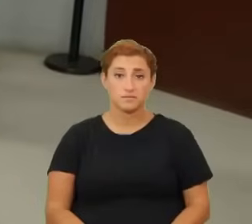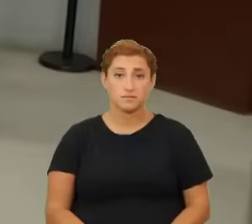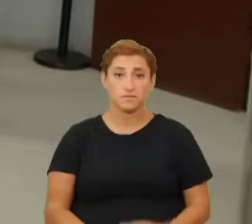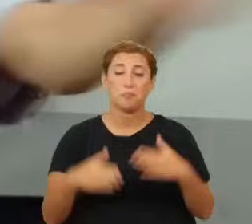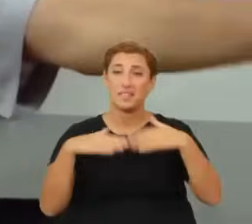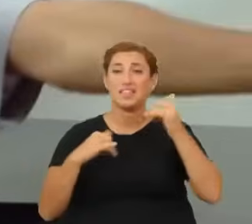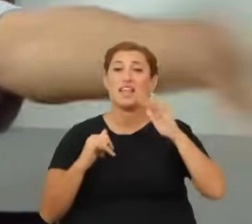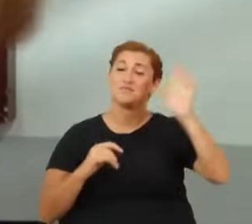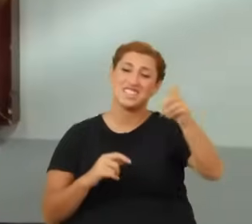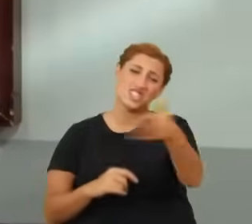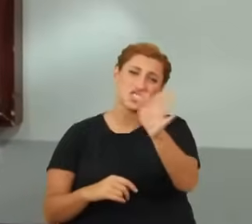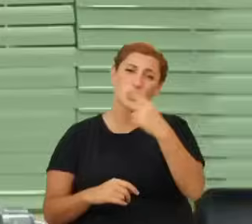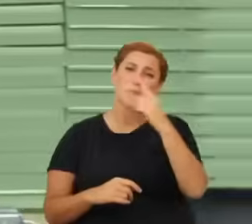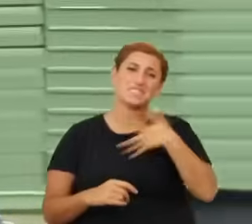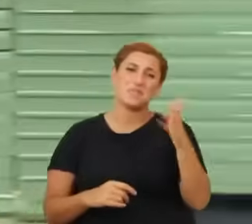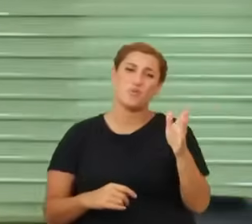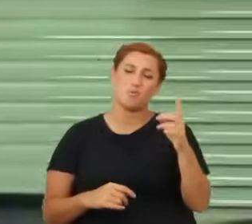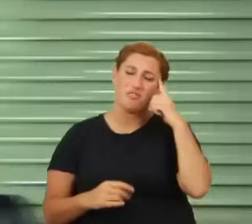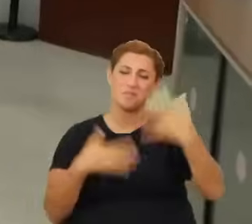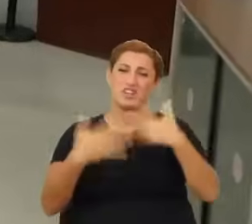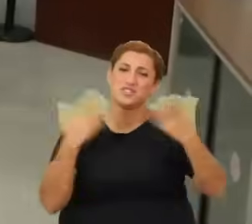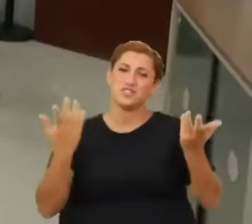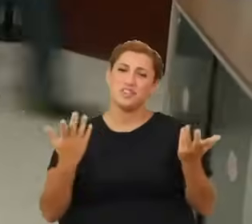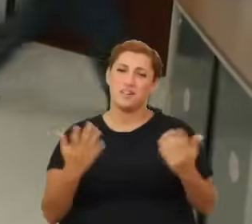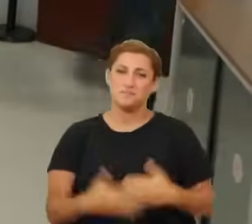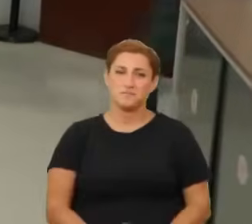Pikniğe gitmek bu iş. Sen de çık dışarı. Çık. Gözüm görmesin seni ya. Kafam karıştı benim.